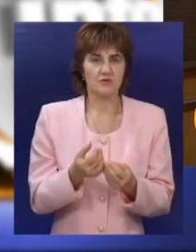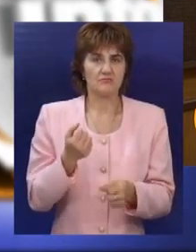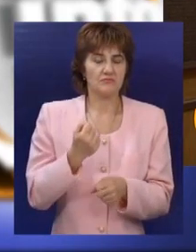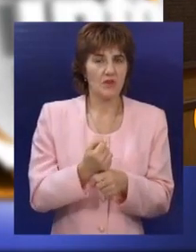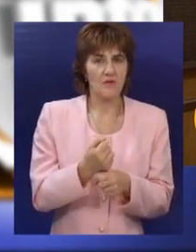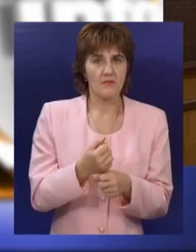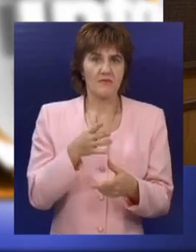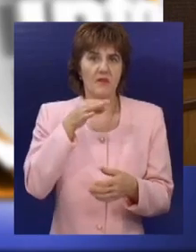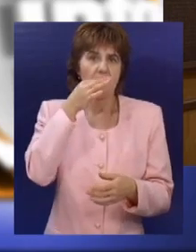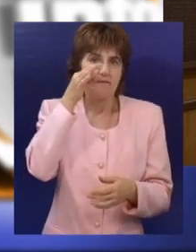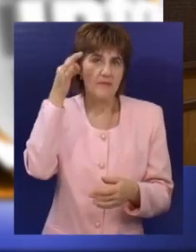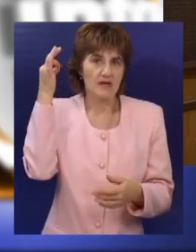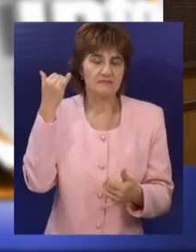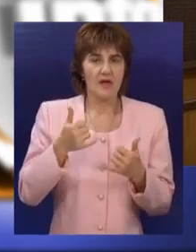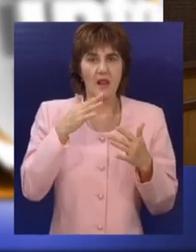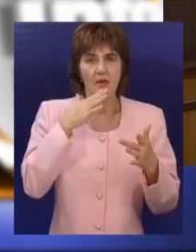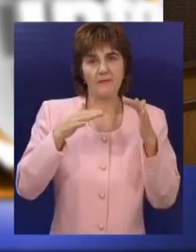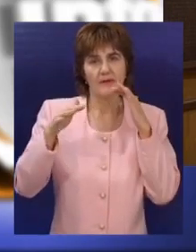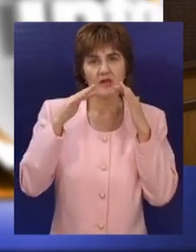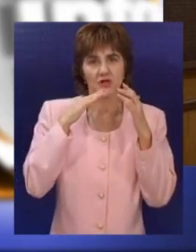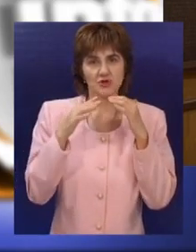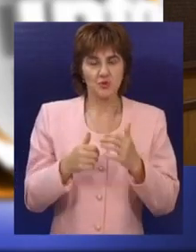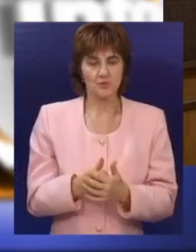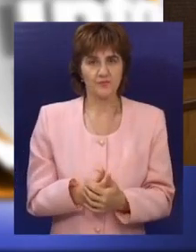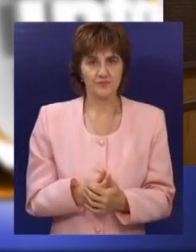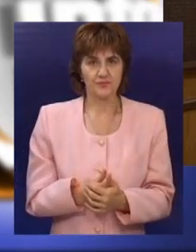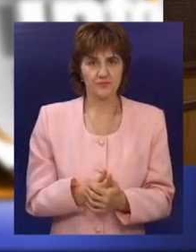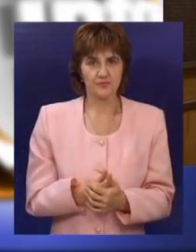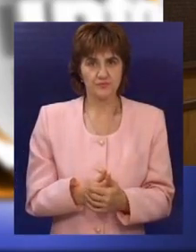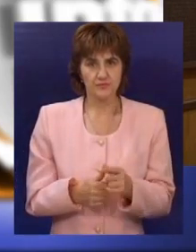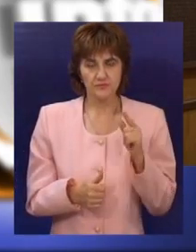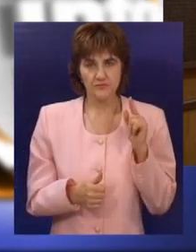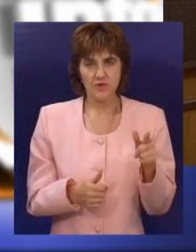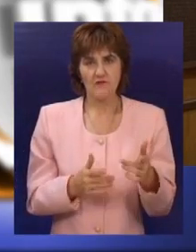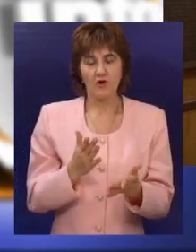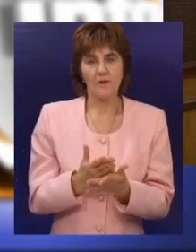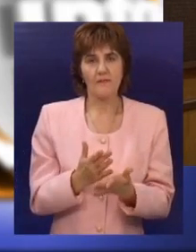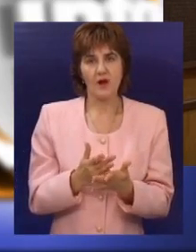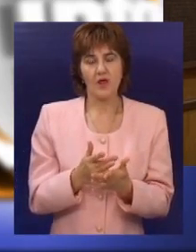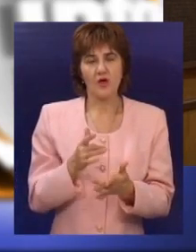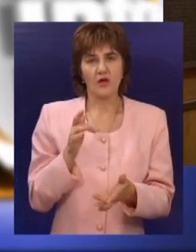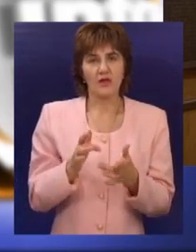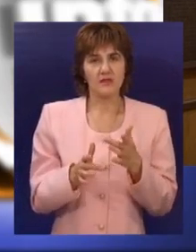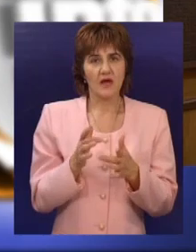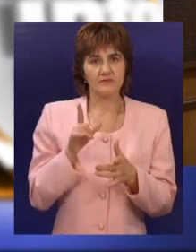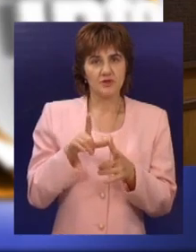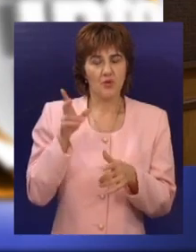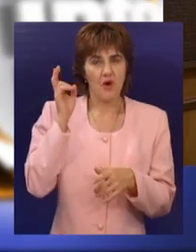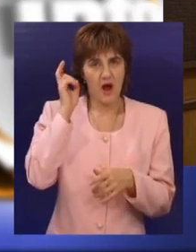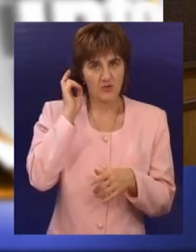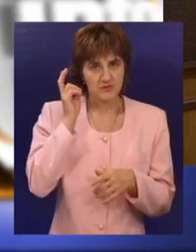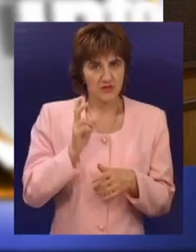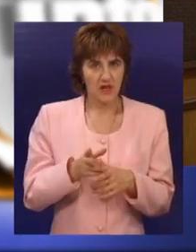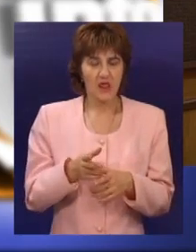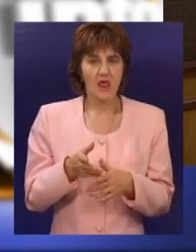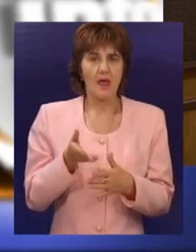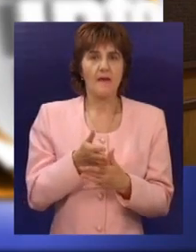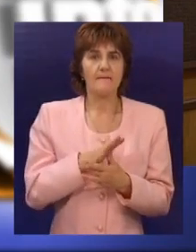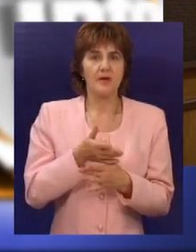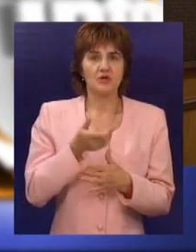određeno delo, određenu pesmu ili priču. Ovo je bilo takmičenje u Austriji,